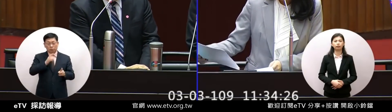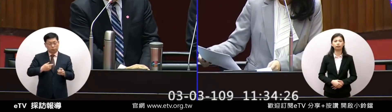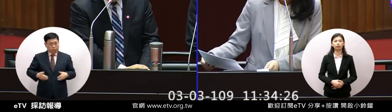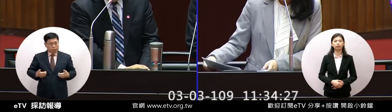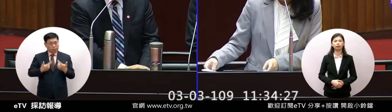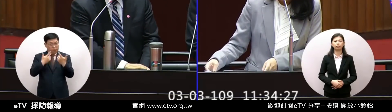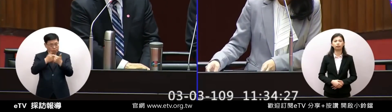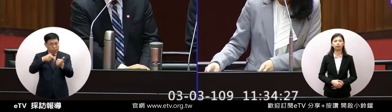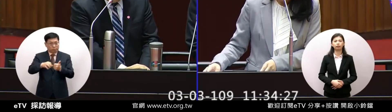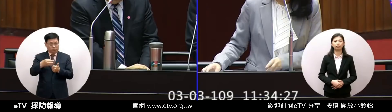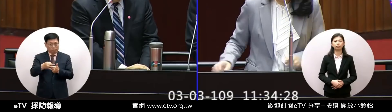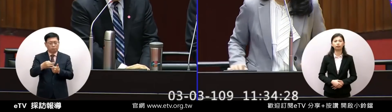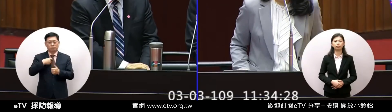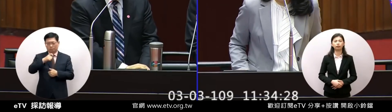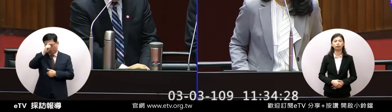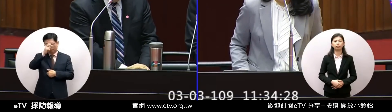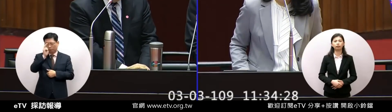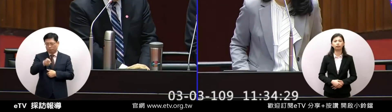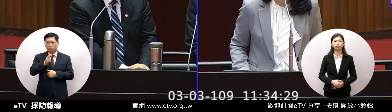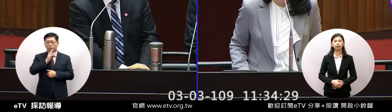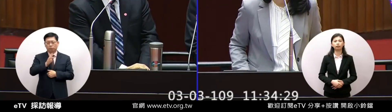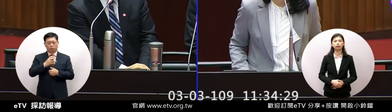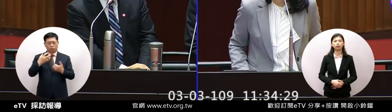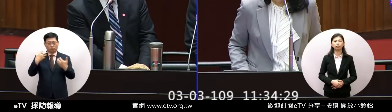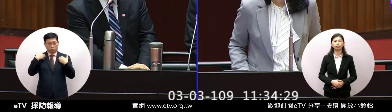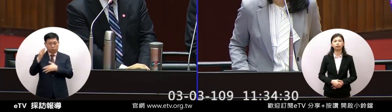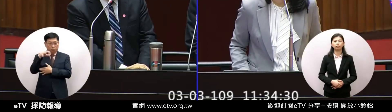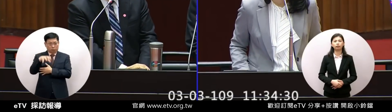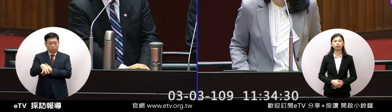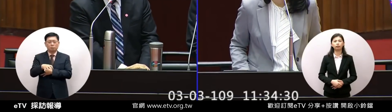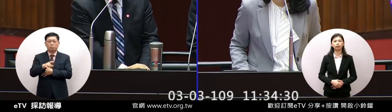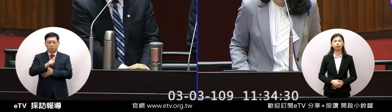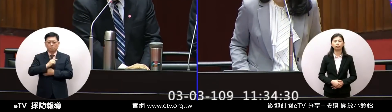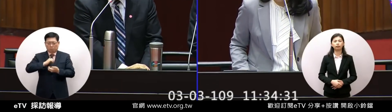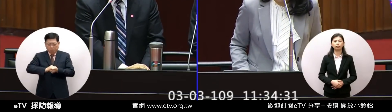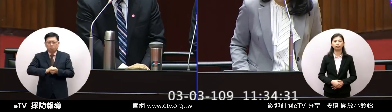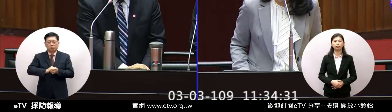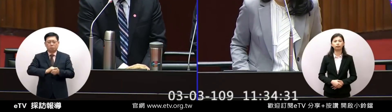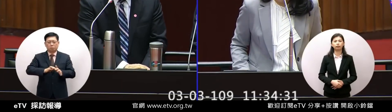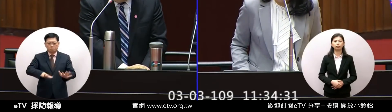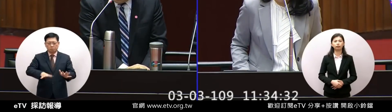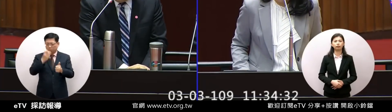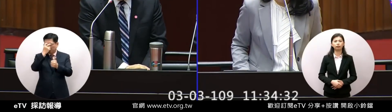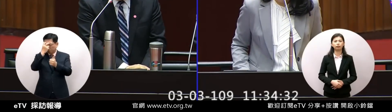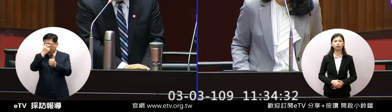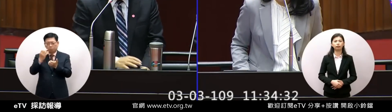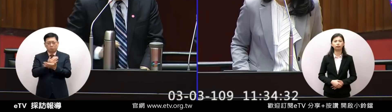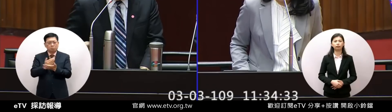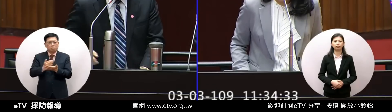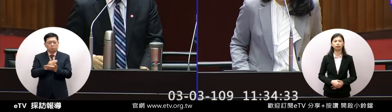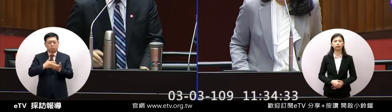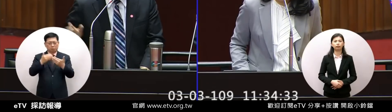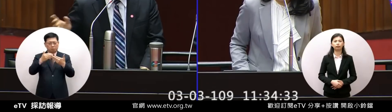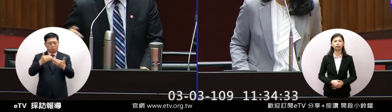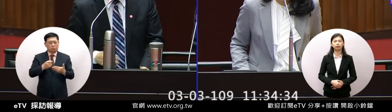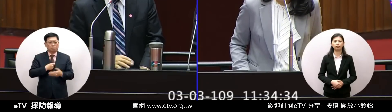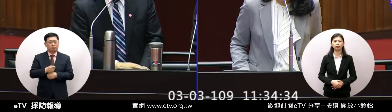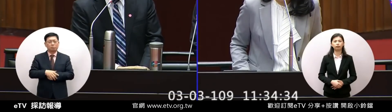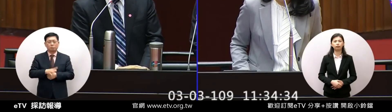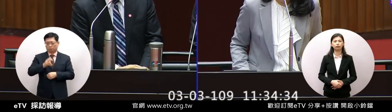以及要振兴的钱，我一定要求部会在执行力也是我们要评估盘点的地